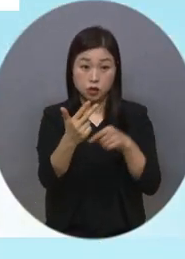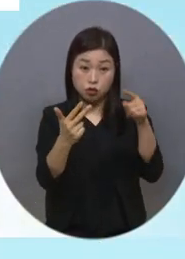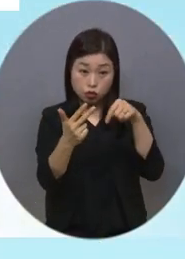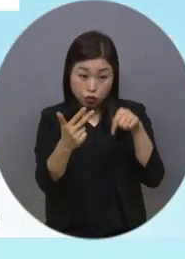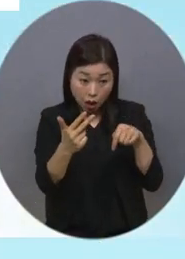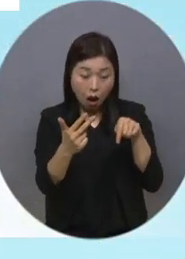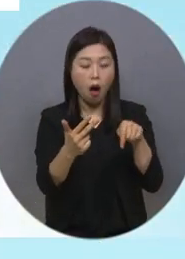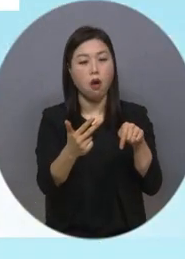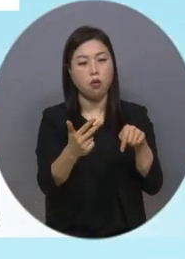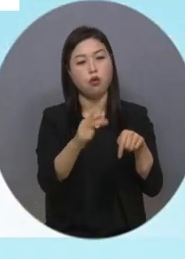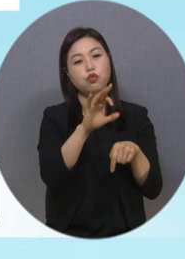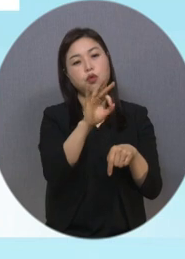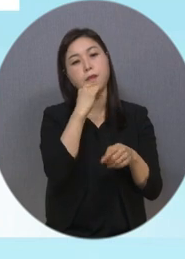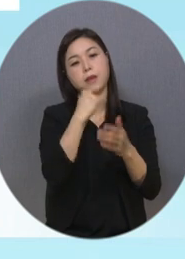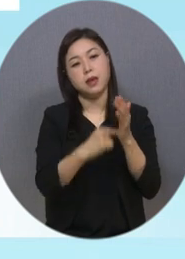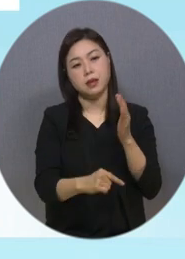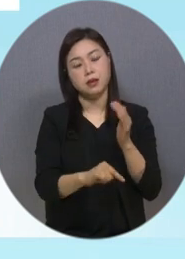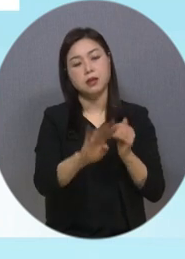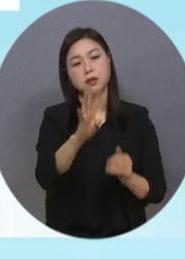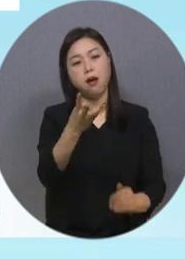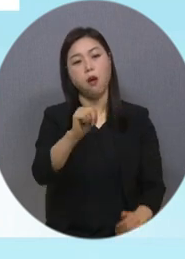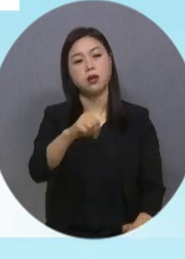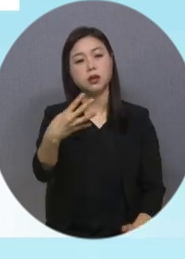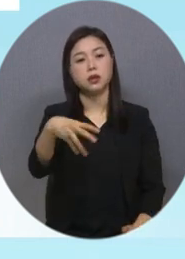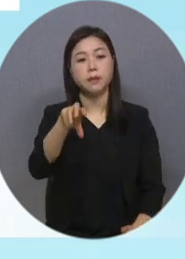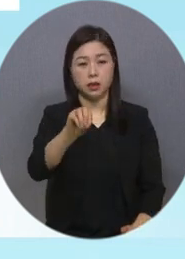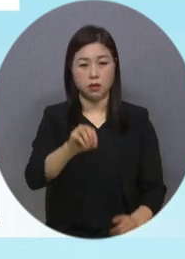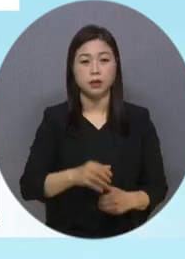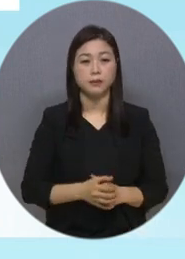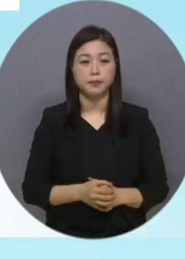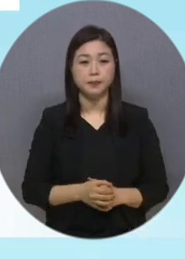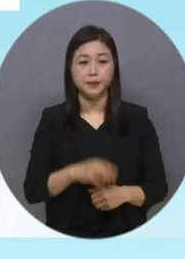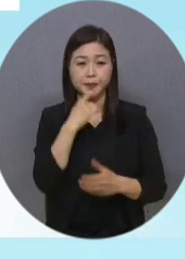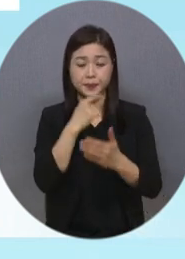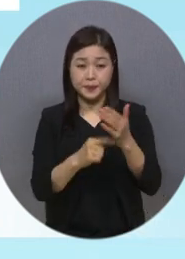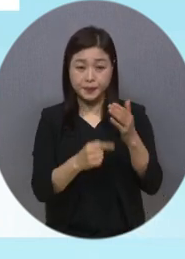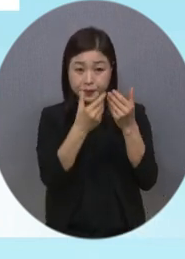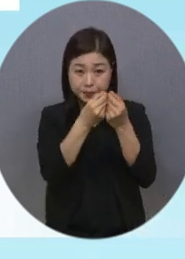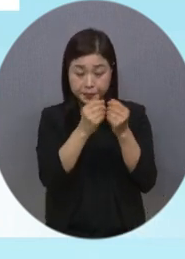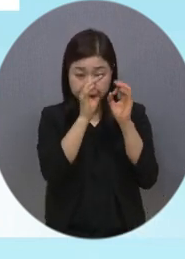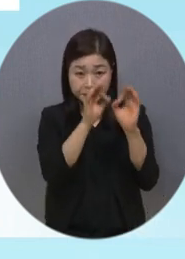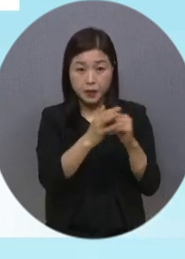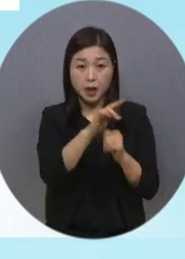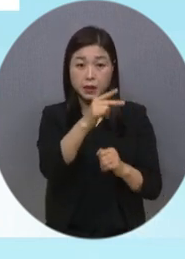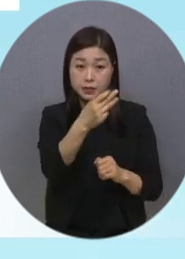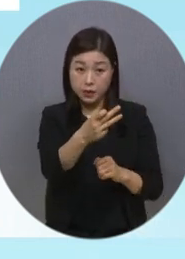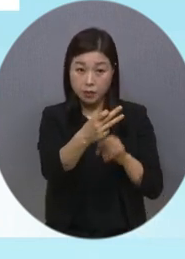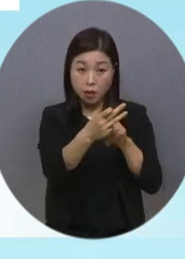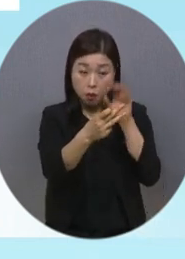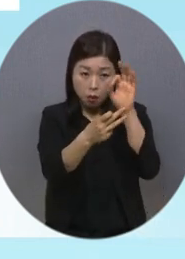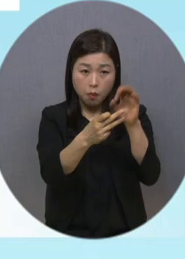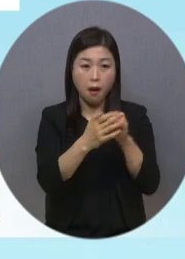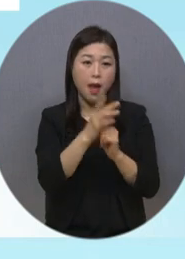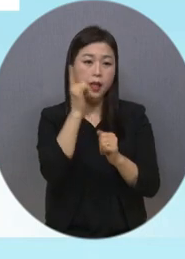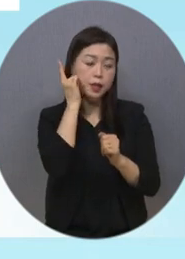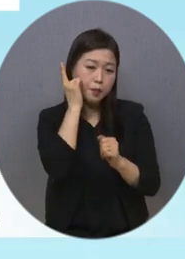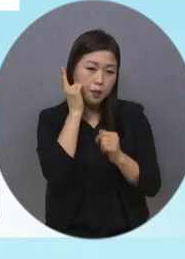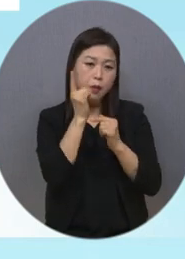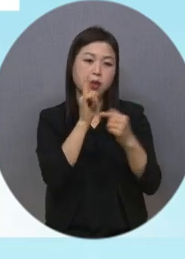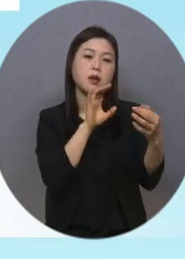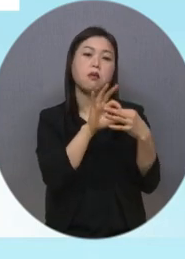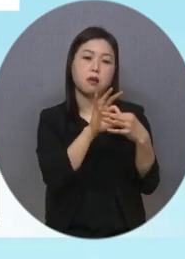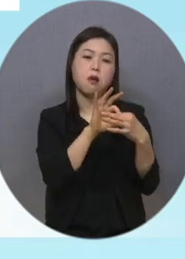피해 추정 금액은 4억 4천만원 이상으로 조사됐습니다 피해 사례 중 113건을 휴대폰 개통 피해이며